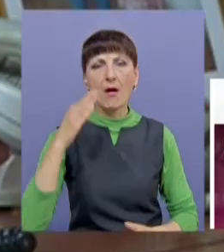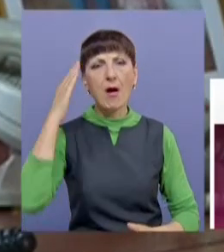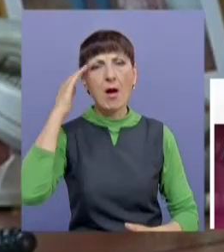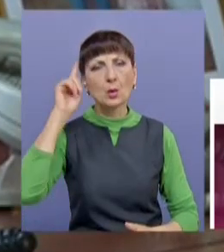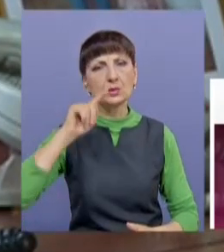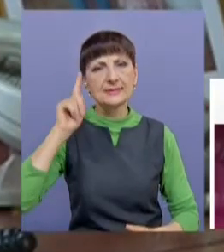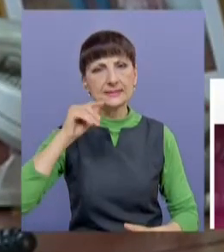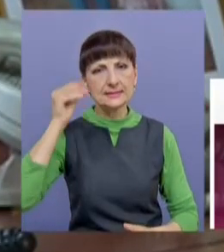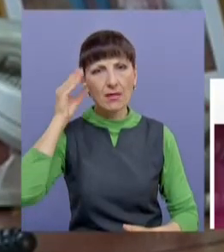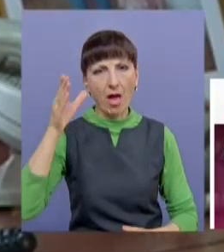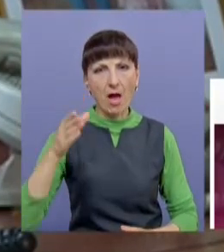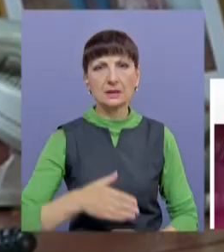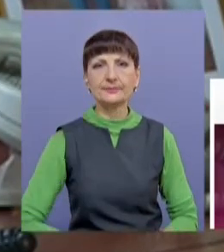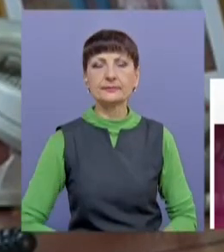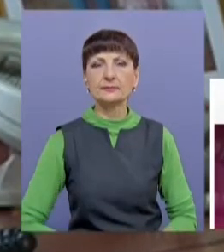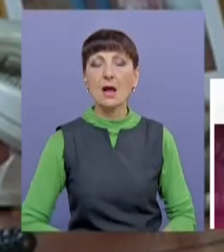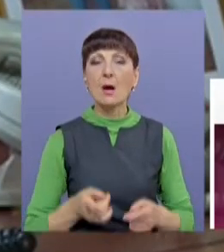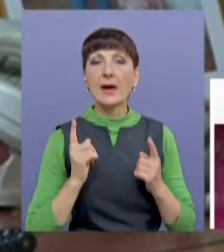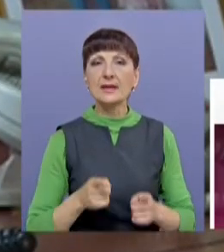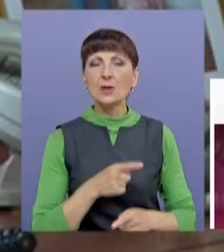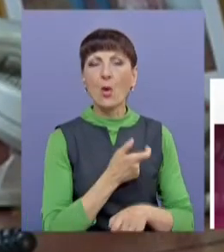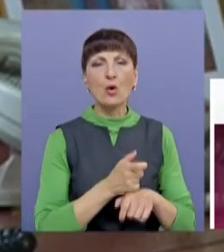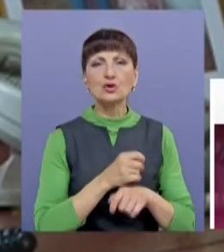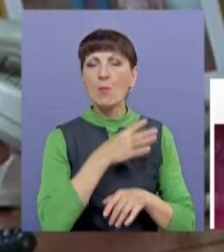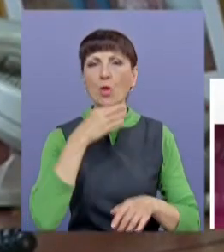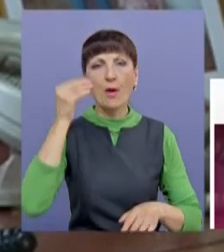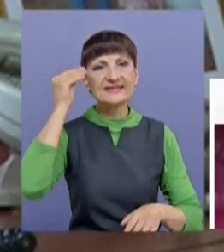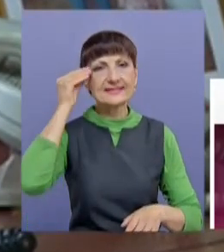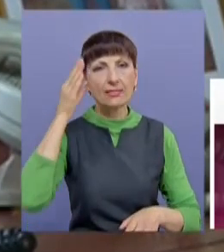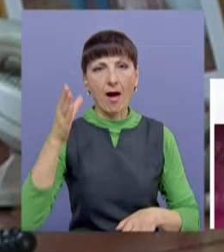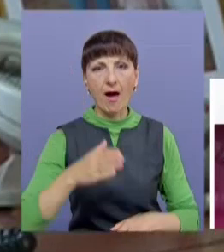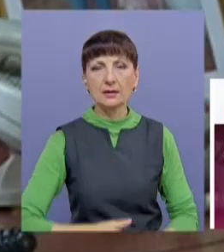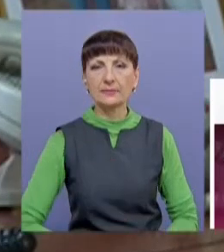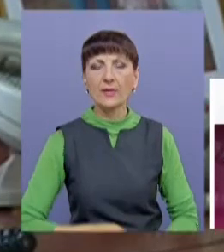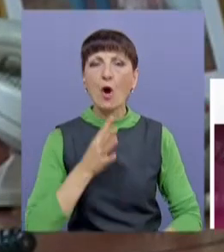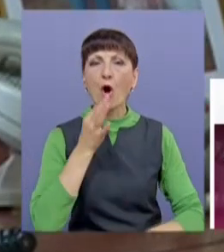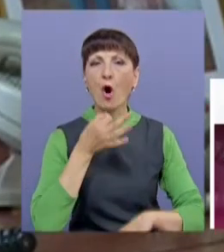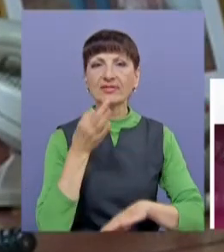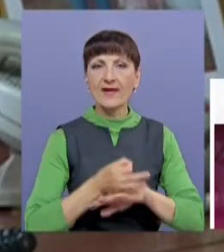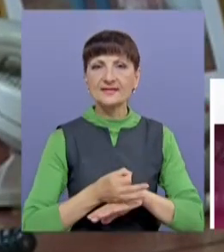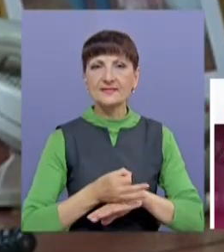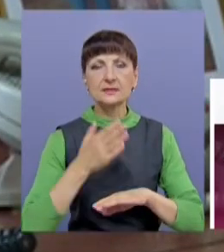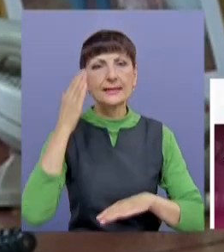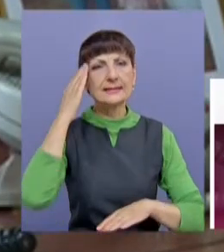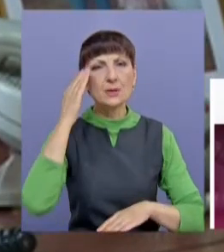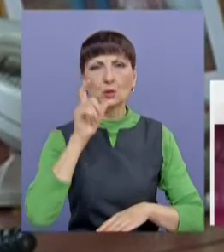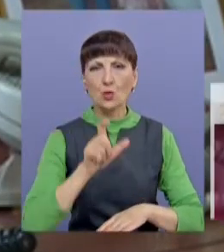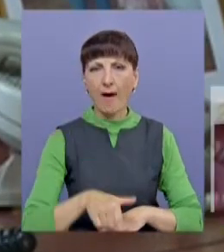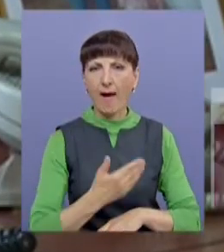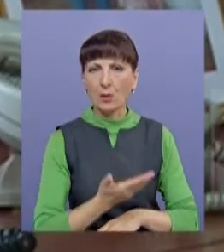эрудиция, поистине энциклопедические знания, ответственность,